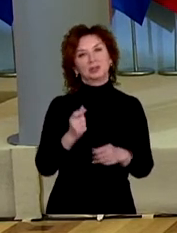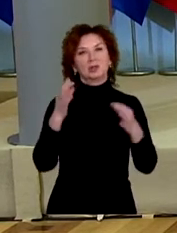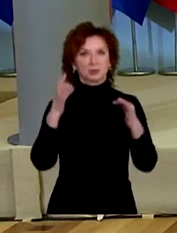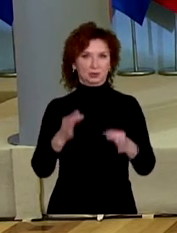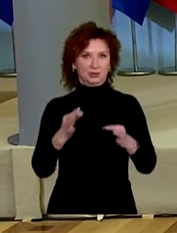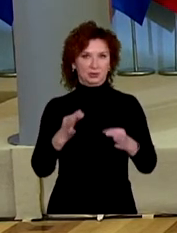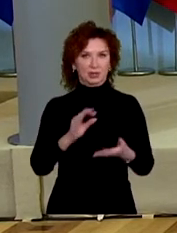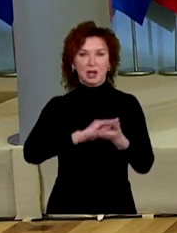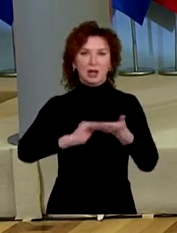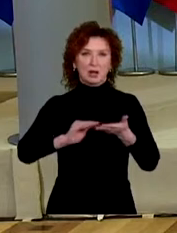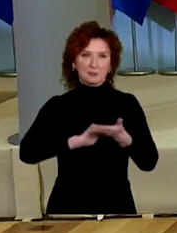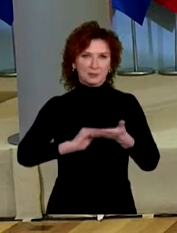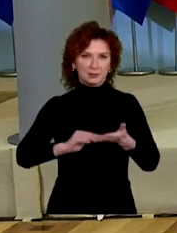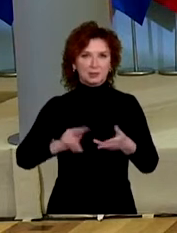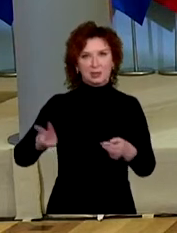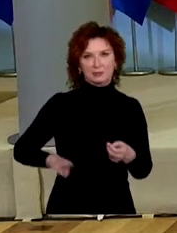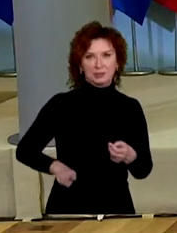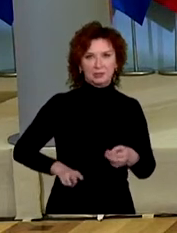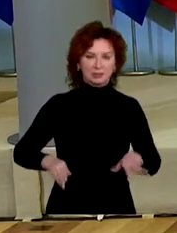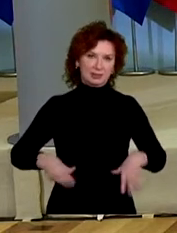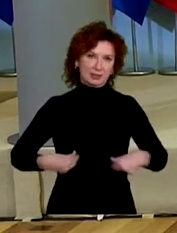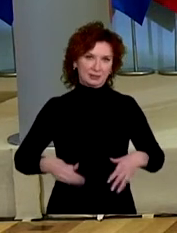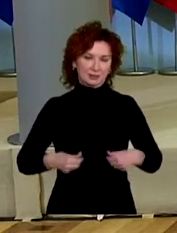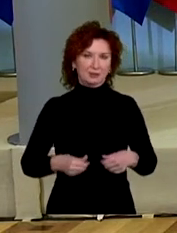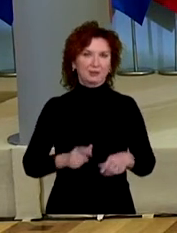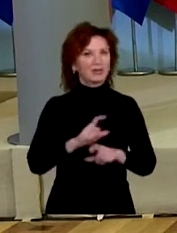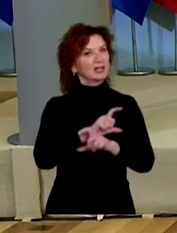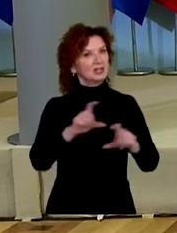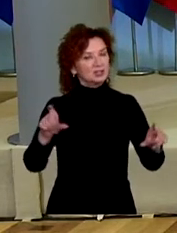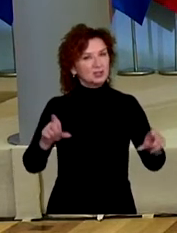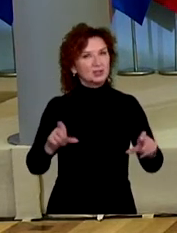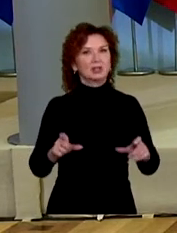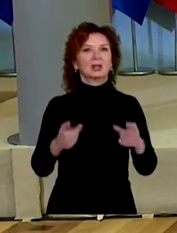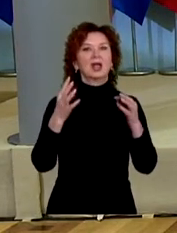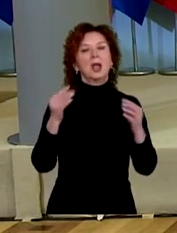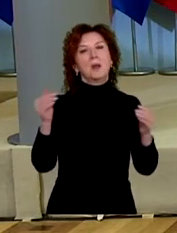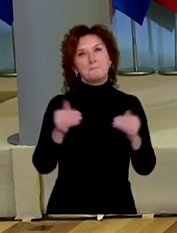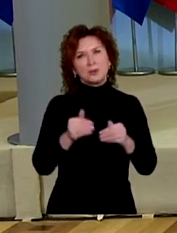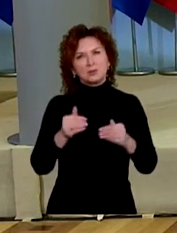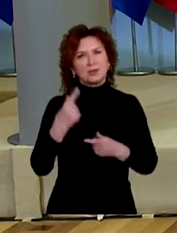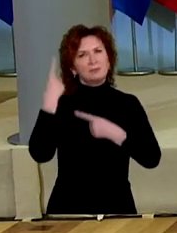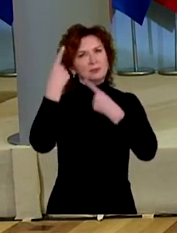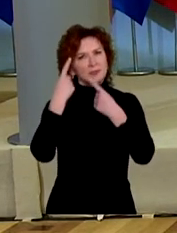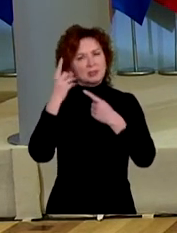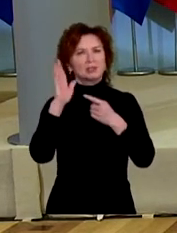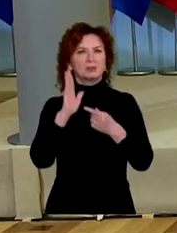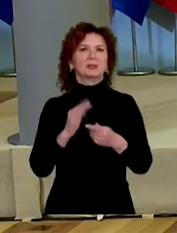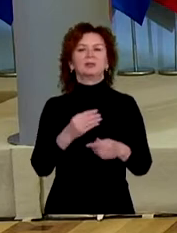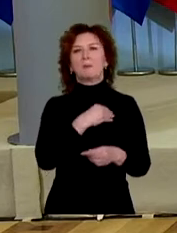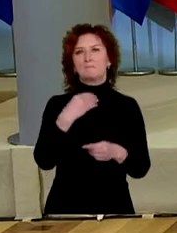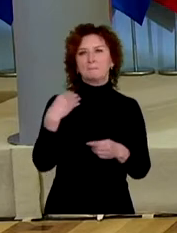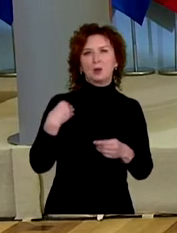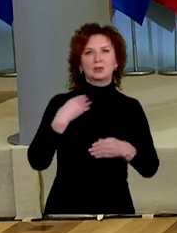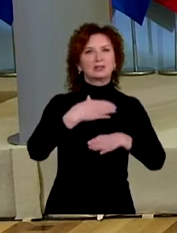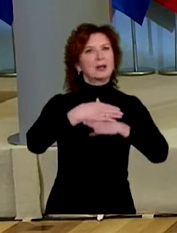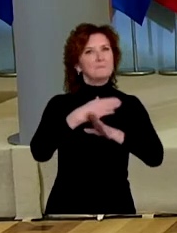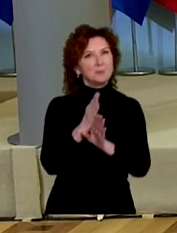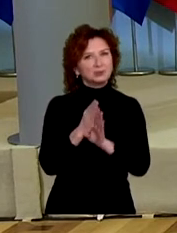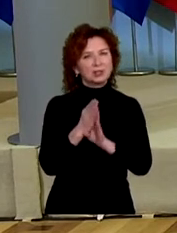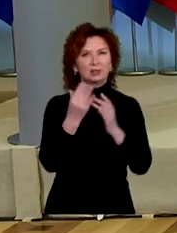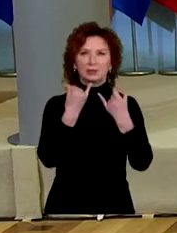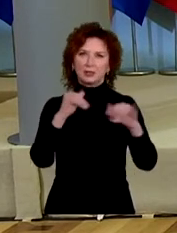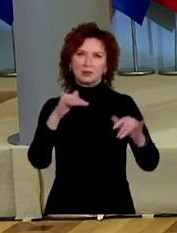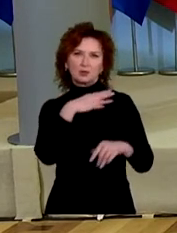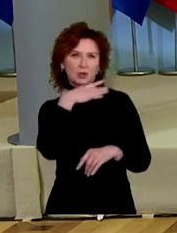I czy, a być może kiedy, możemy spodziewać się powrotu do regionalizacji ograniczeń i dzielenia Polski ponownie na strefy żółte,